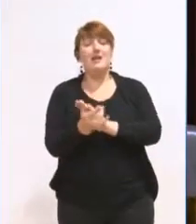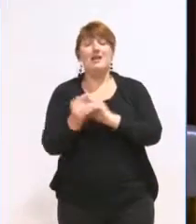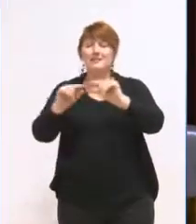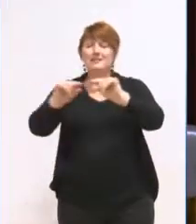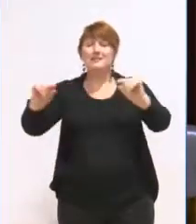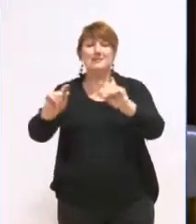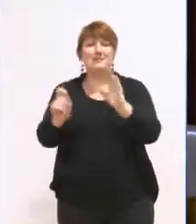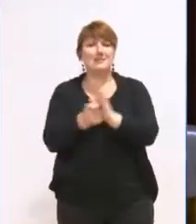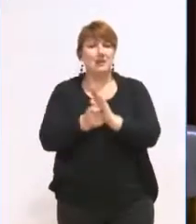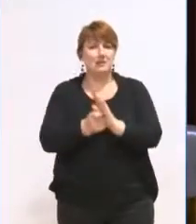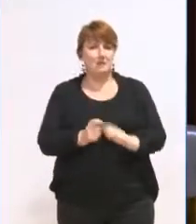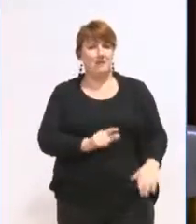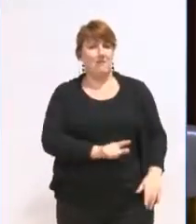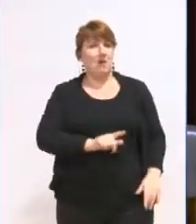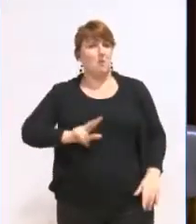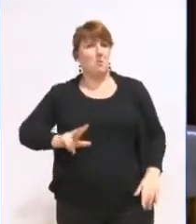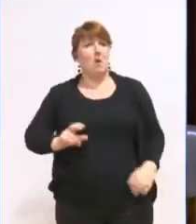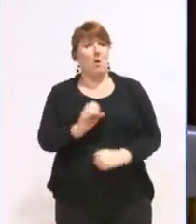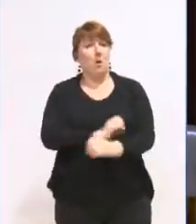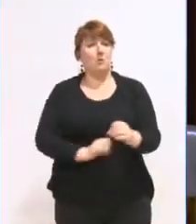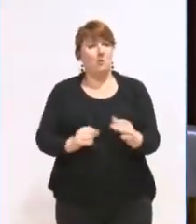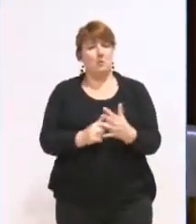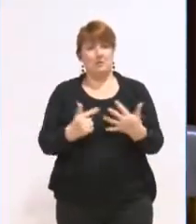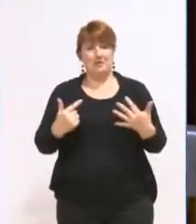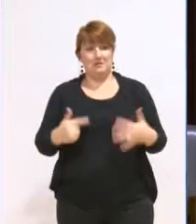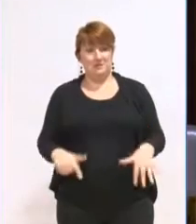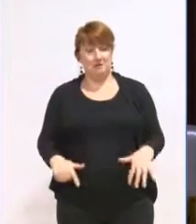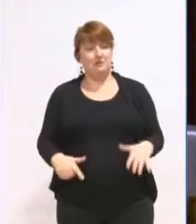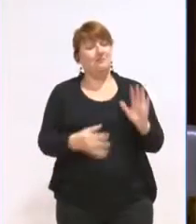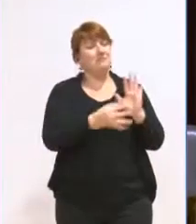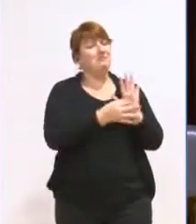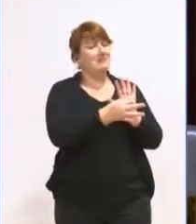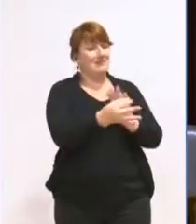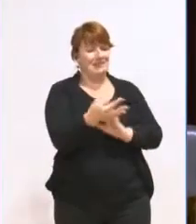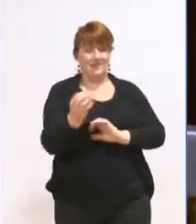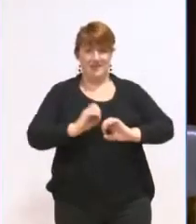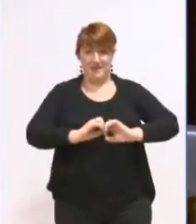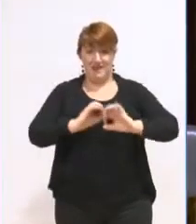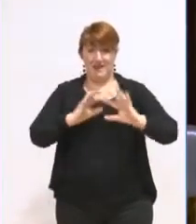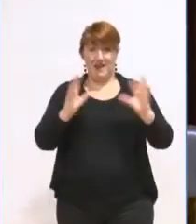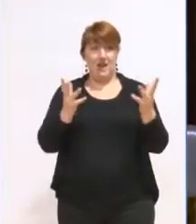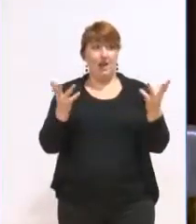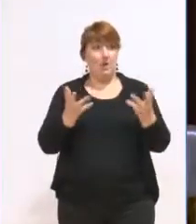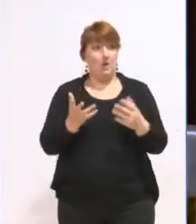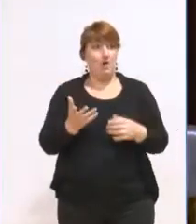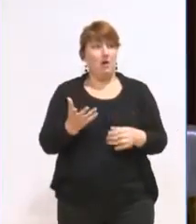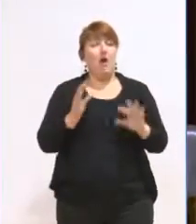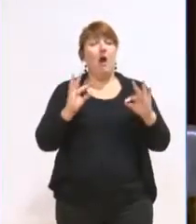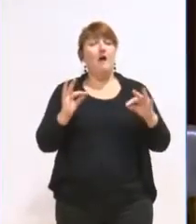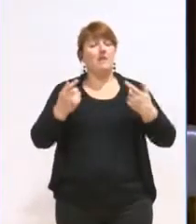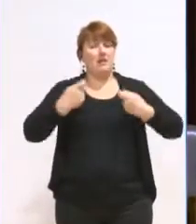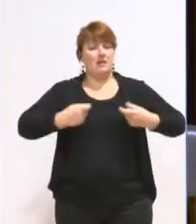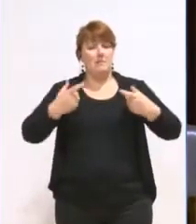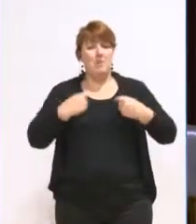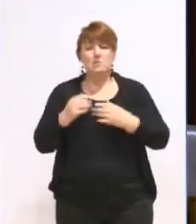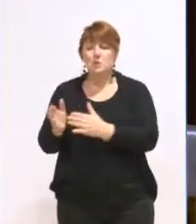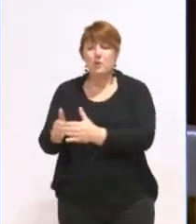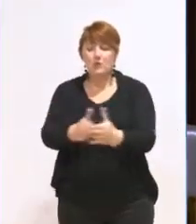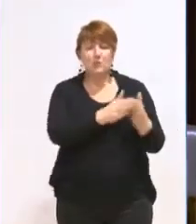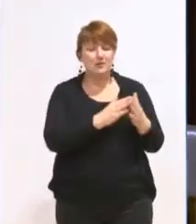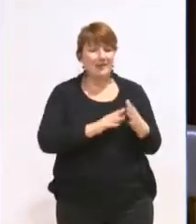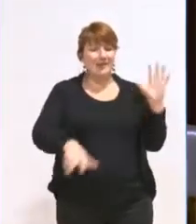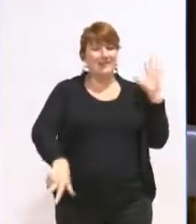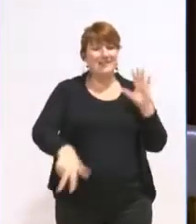Dit très clairement: s'agissant des dépenses, nous avons demandé aux collectivités territoriales d'identifier 13 milliards d'euros d'économies sur les